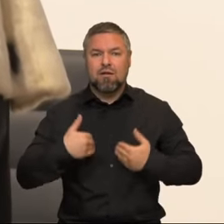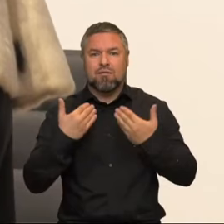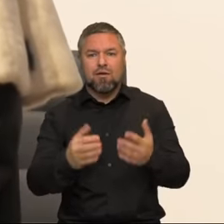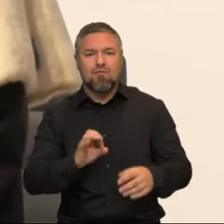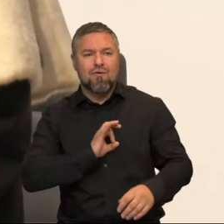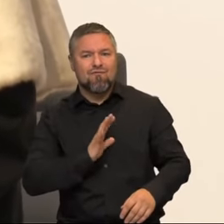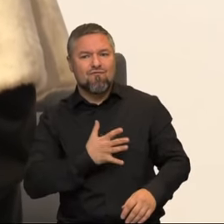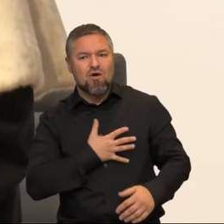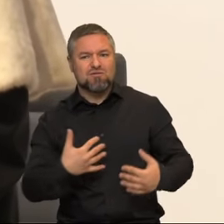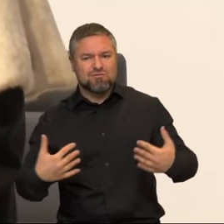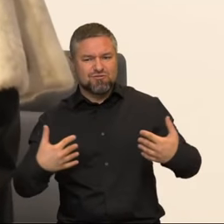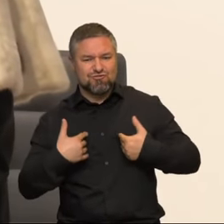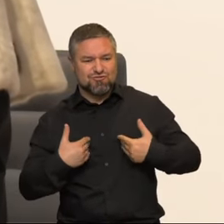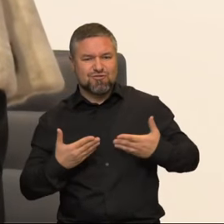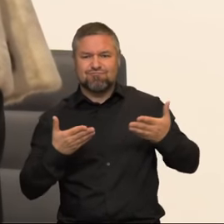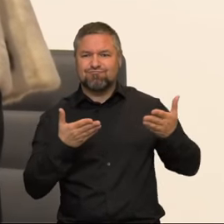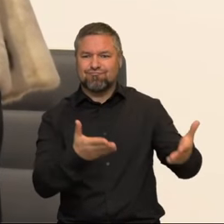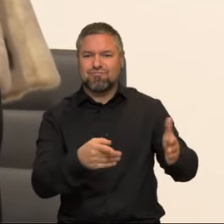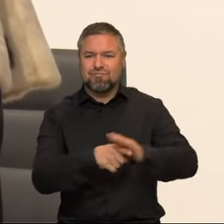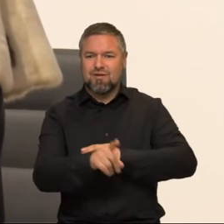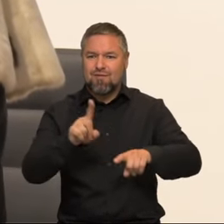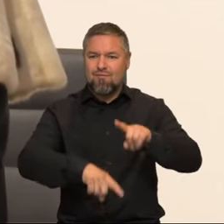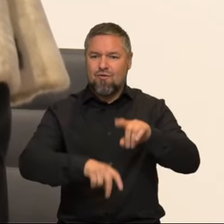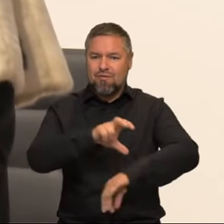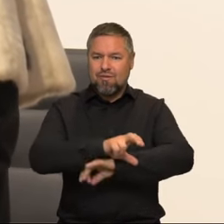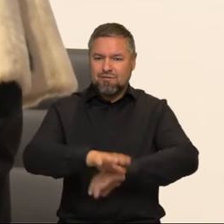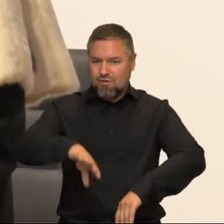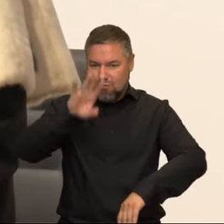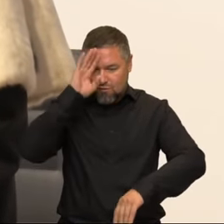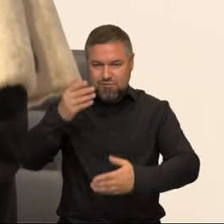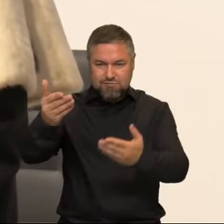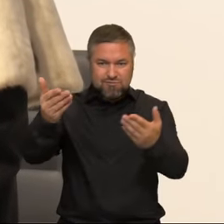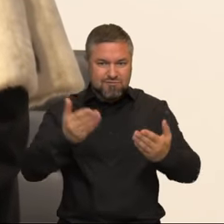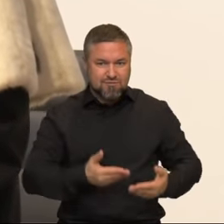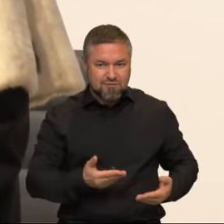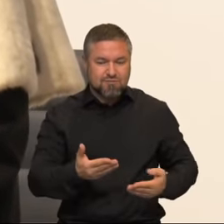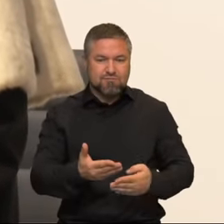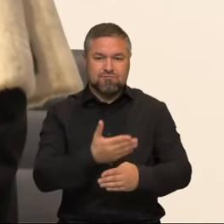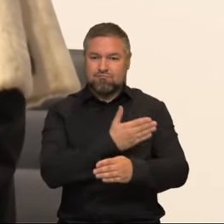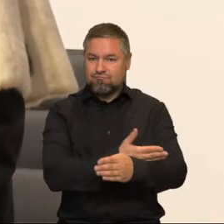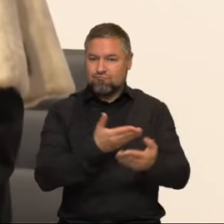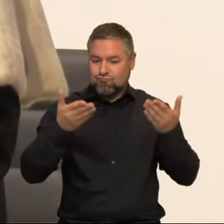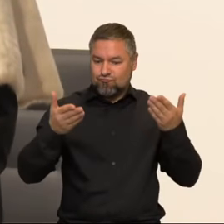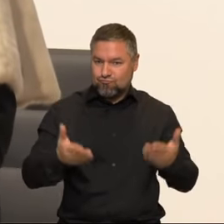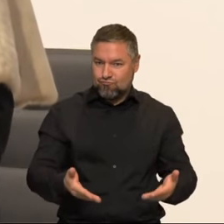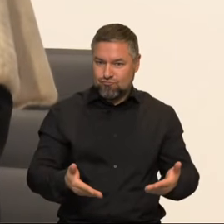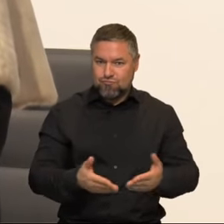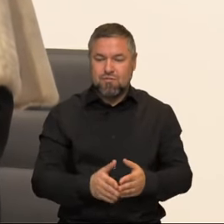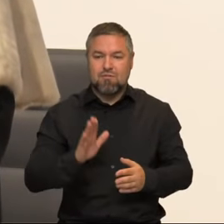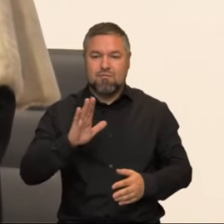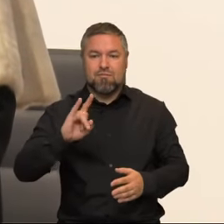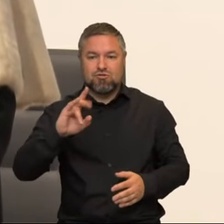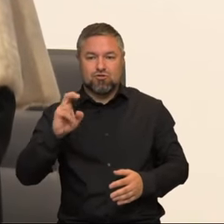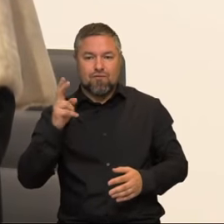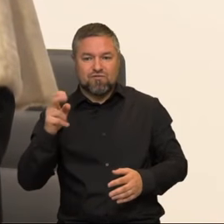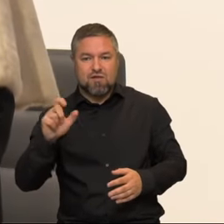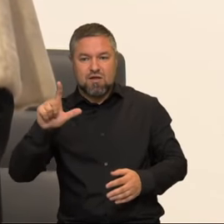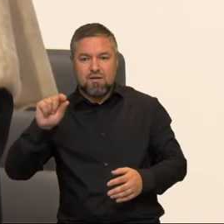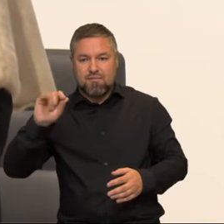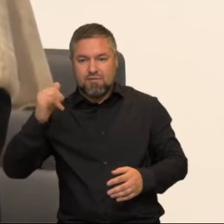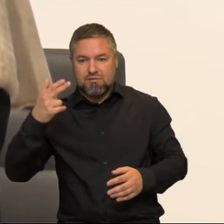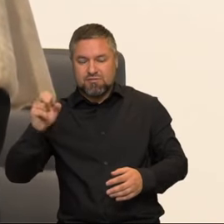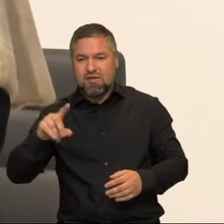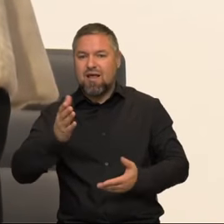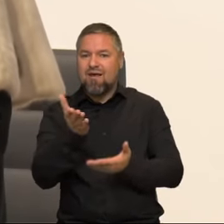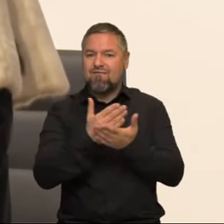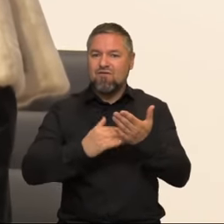swoje życie Politechnice Łódzkiej. Zapraszam przed podium panią profesor Lilianę Byczkowską-Lipińską z Wydziału